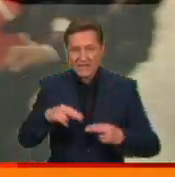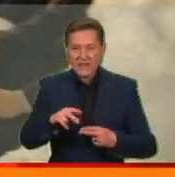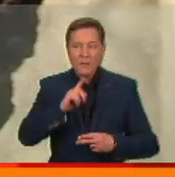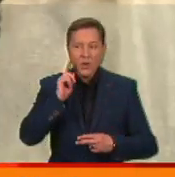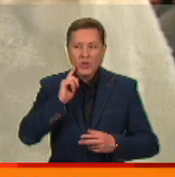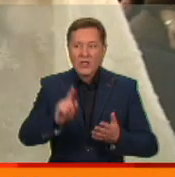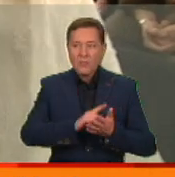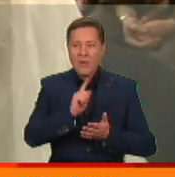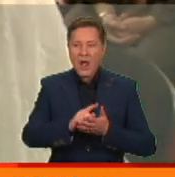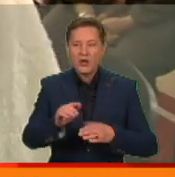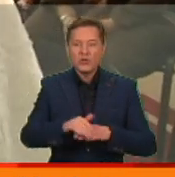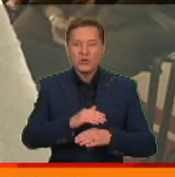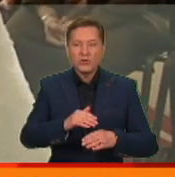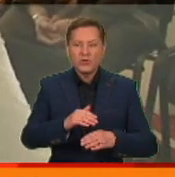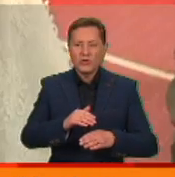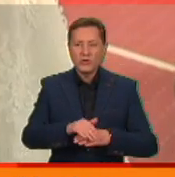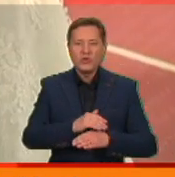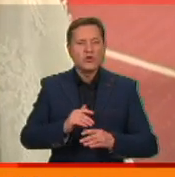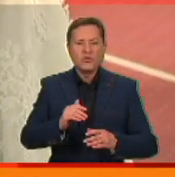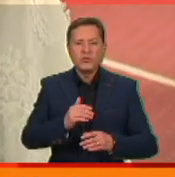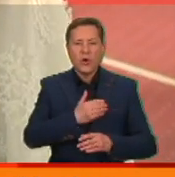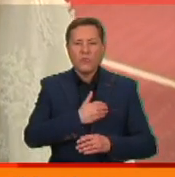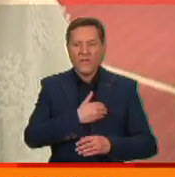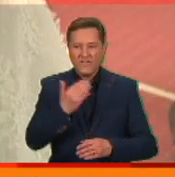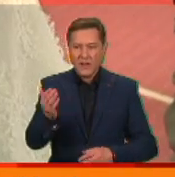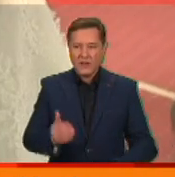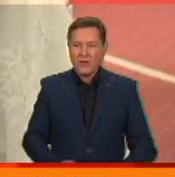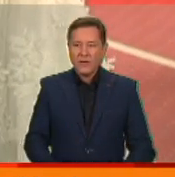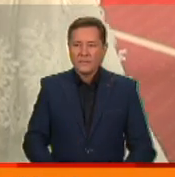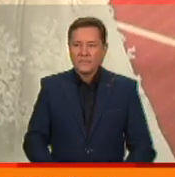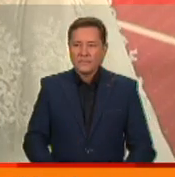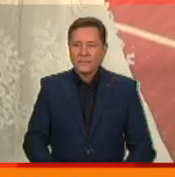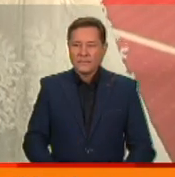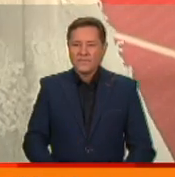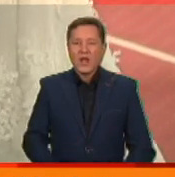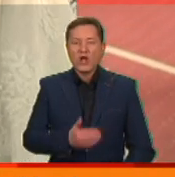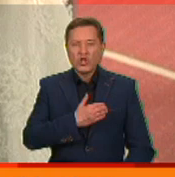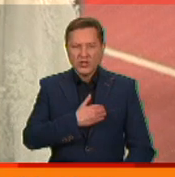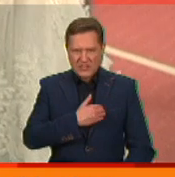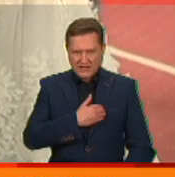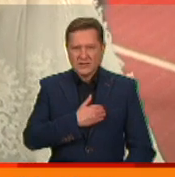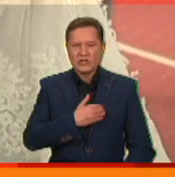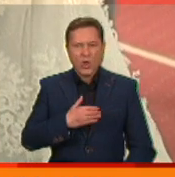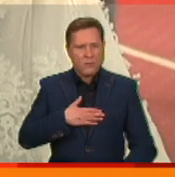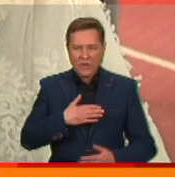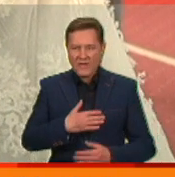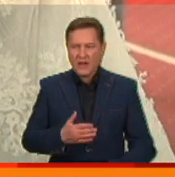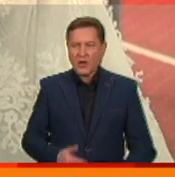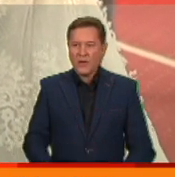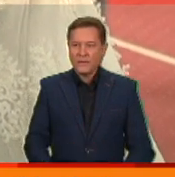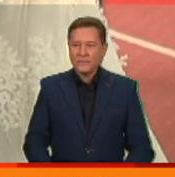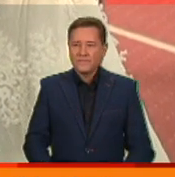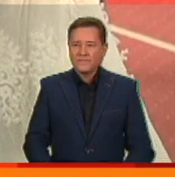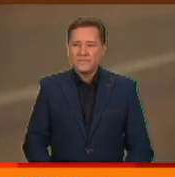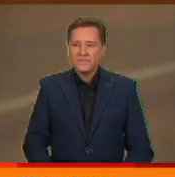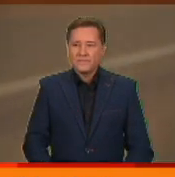мають прийти добровільно. Наречений добровільно прийшли? Да. Наречена добровільно прийшли? Так. Всі чули, свідки чули?